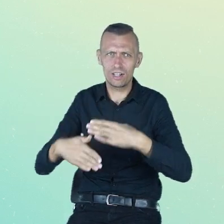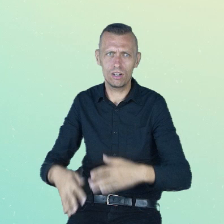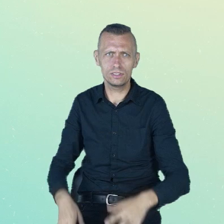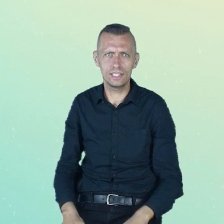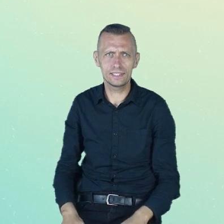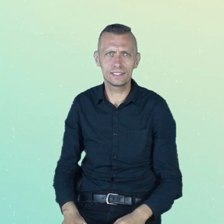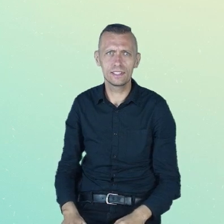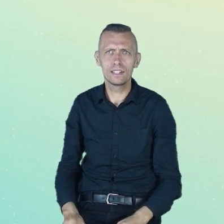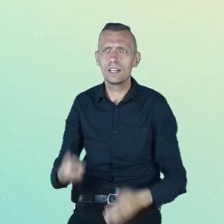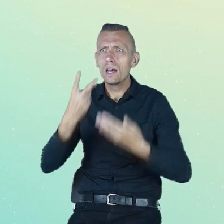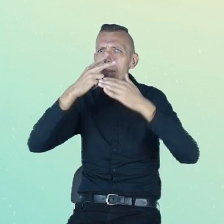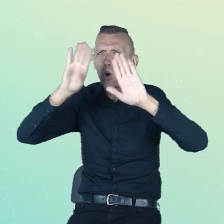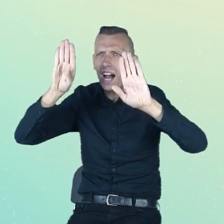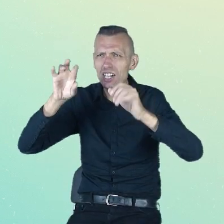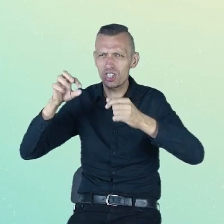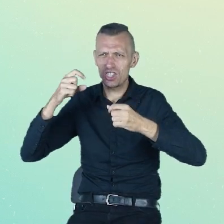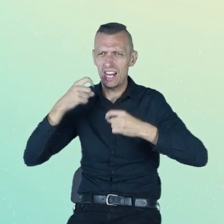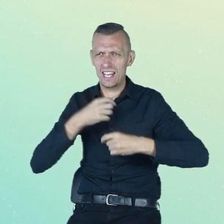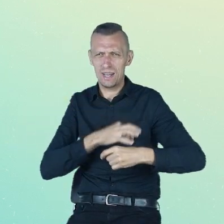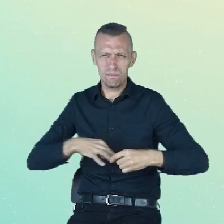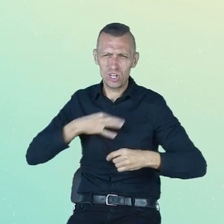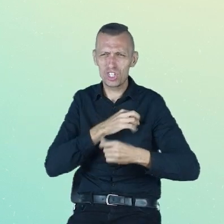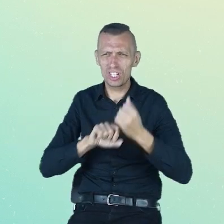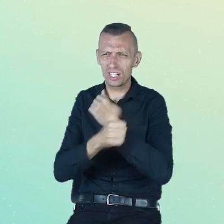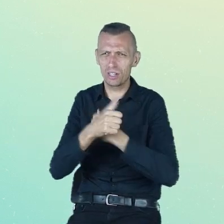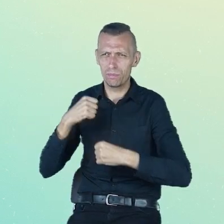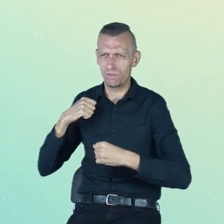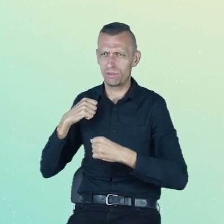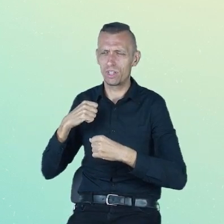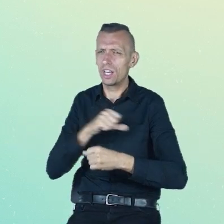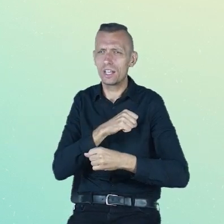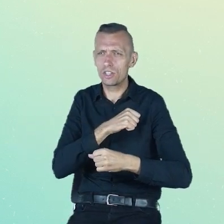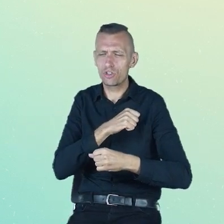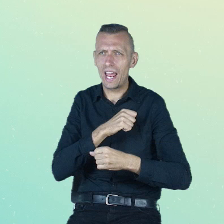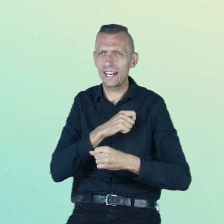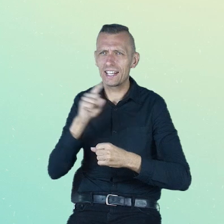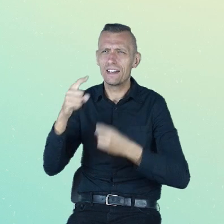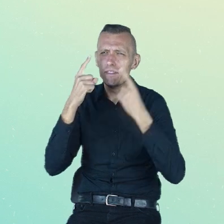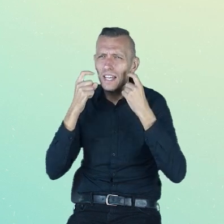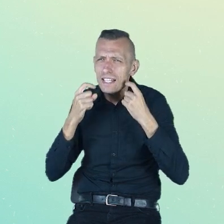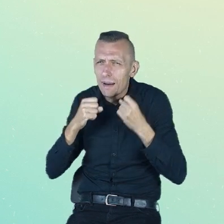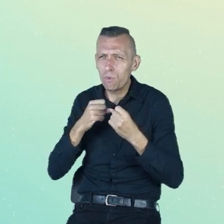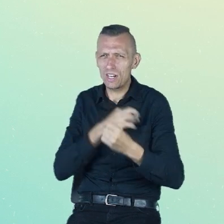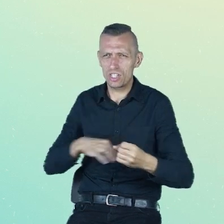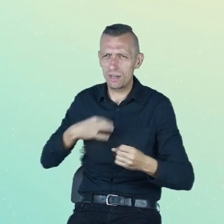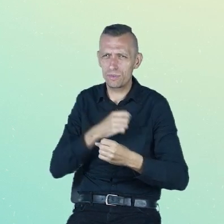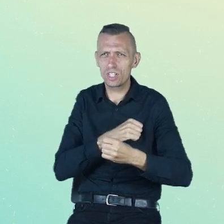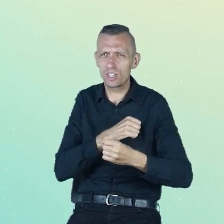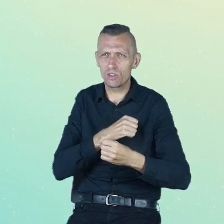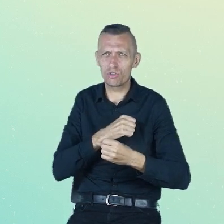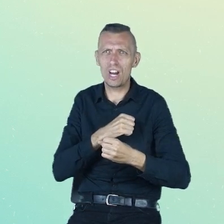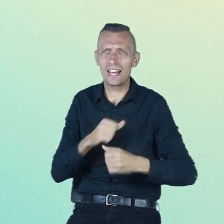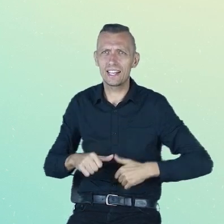Okażcie żal, zasmućcie się i zapłaczcie. Niech wasz śmiech zamieni się w smutek, a radość w